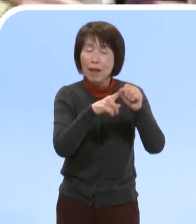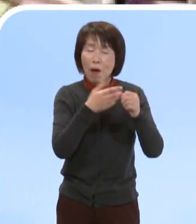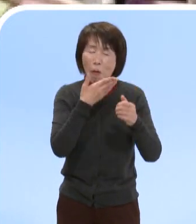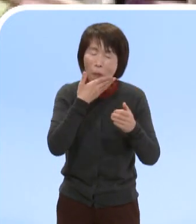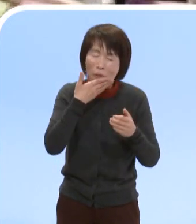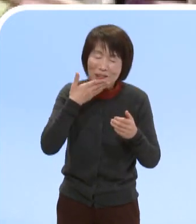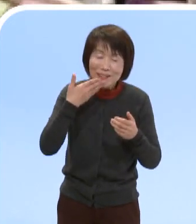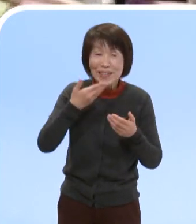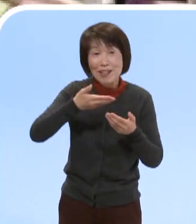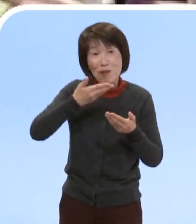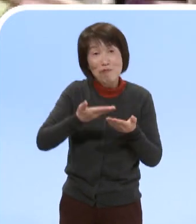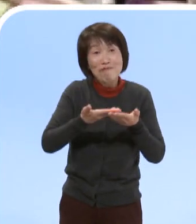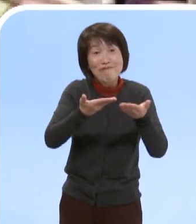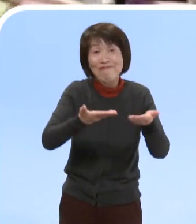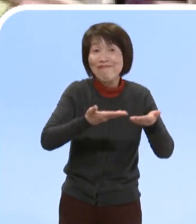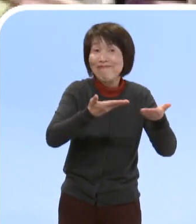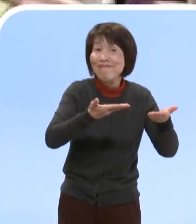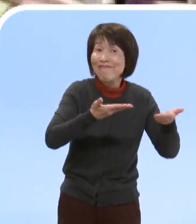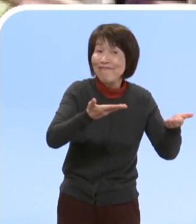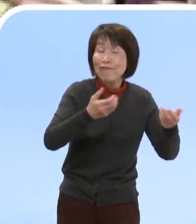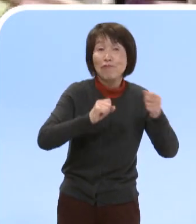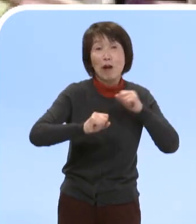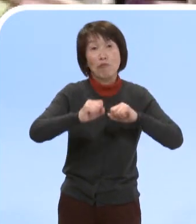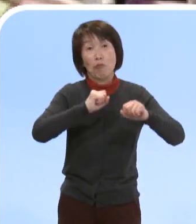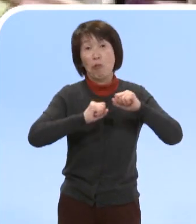の食事を提供しているんです。